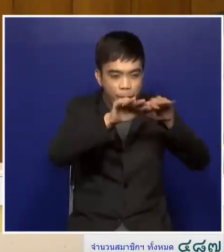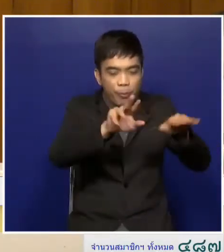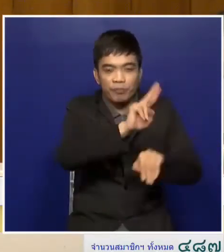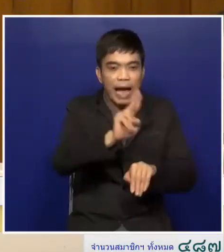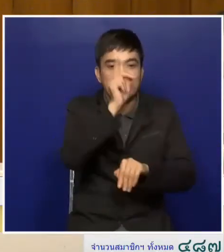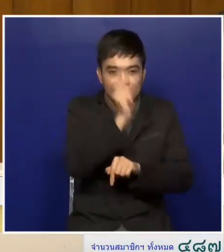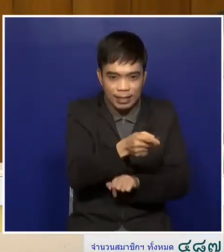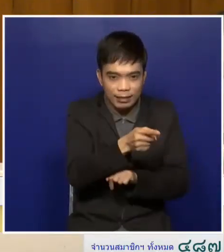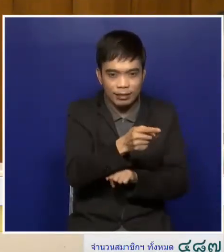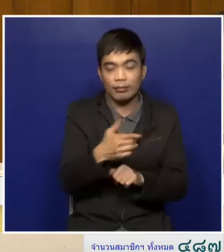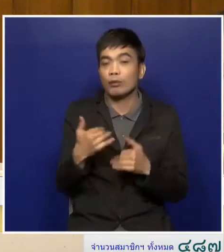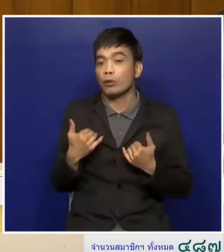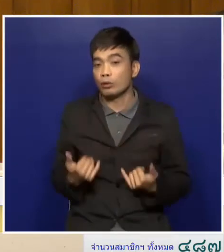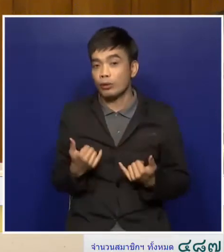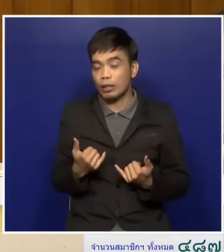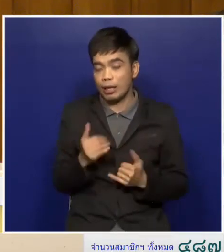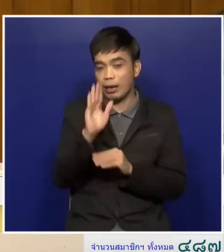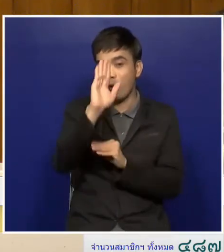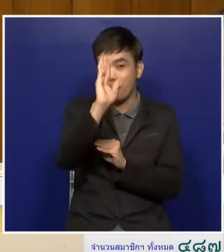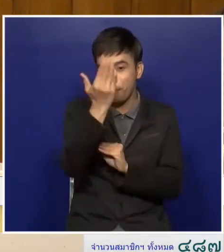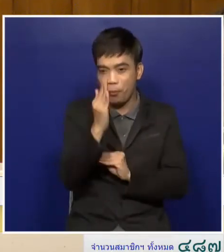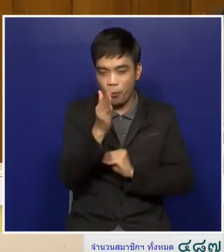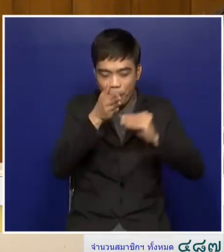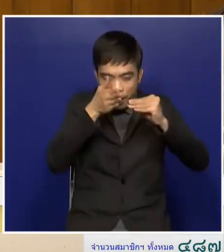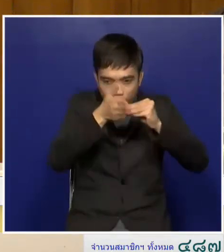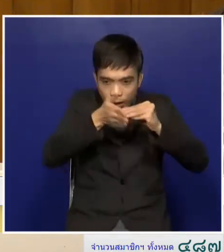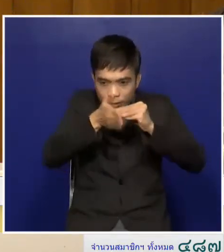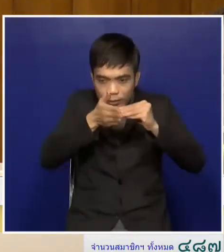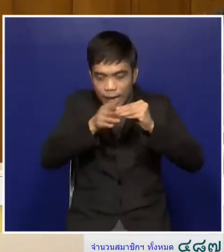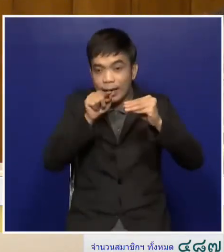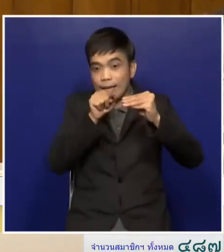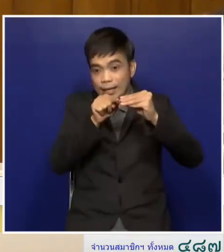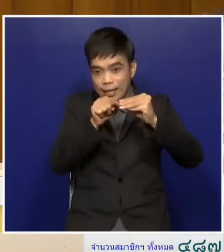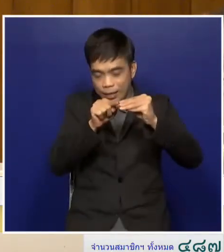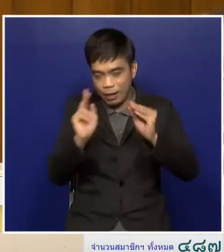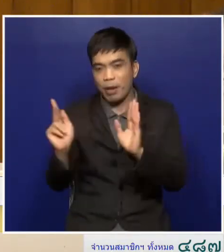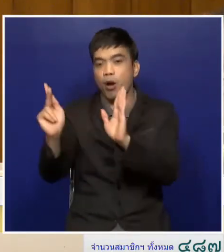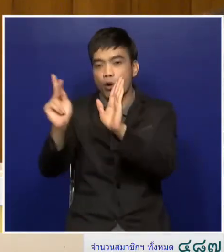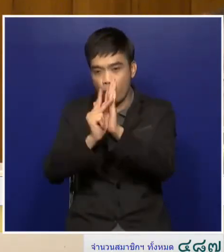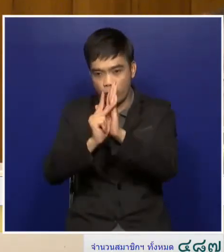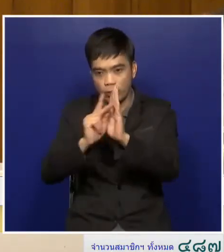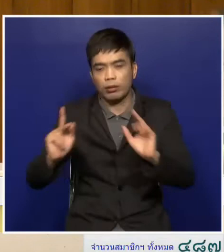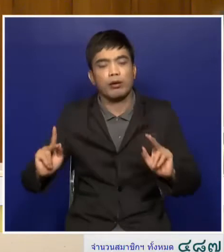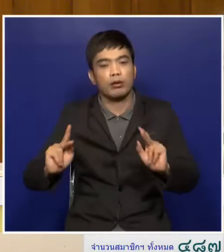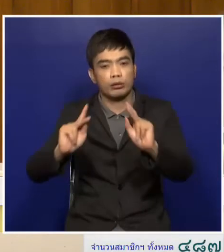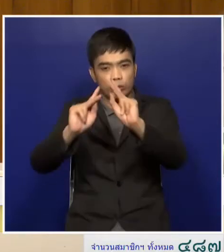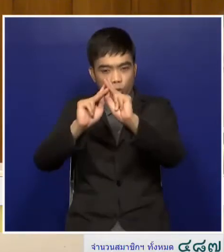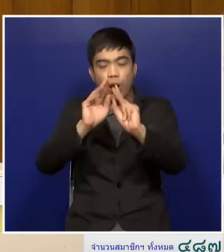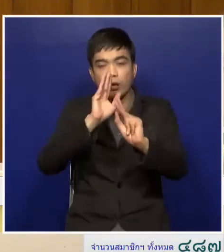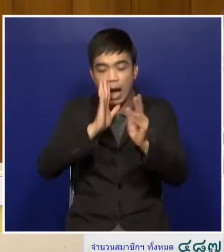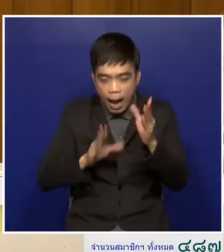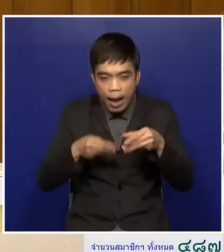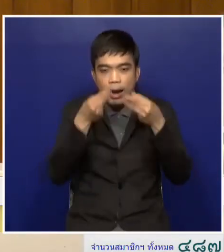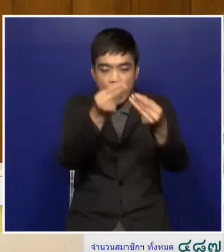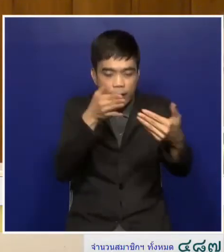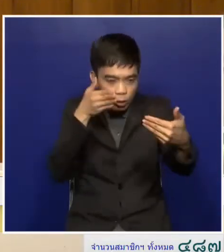ในเรื่องของกนชาก็ได้มีทำร่างของกฎกระสวงเกี่ยวกักัชา เพื่อให้มีการใช้ได้ใทานการแ